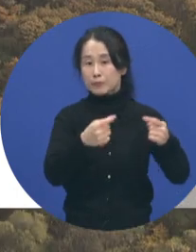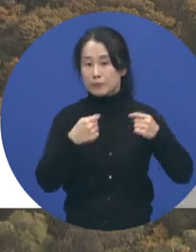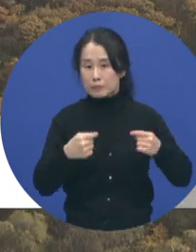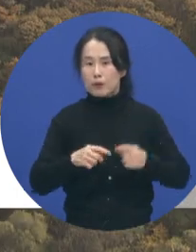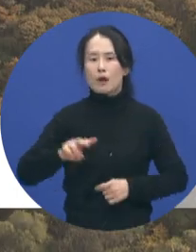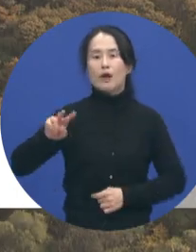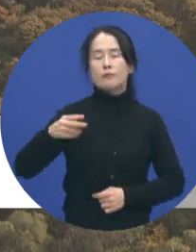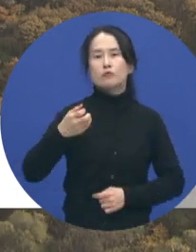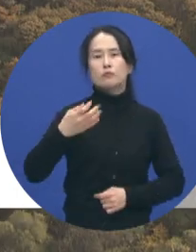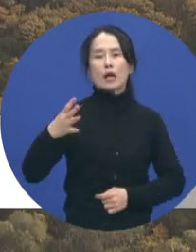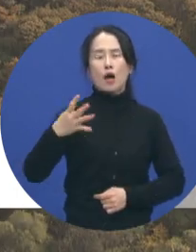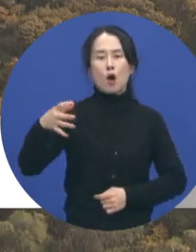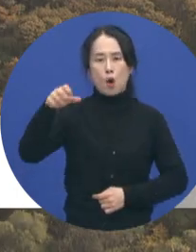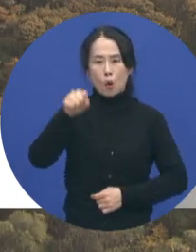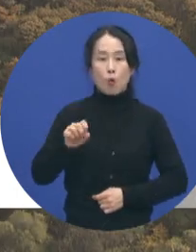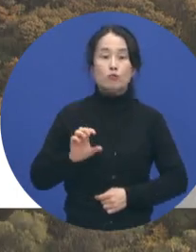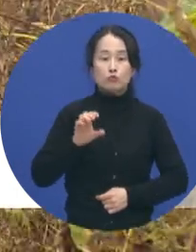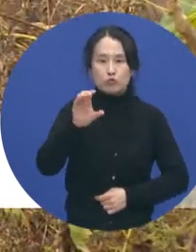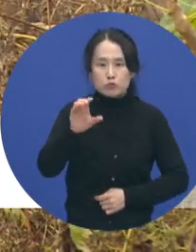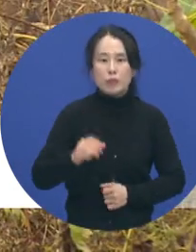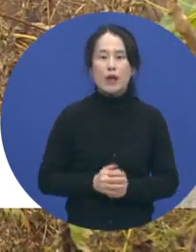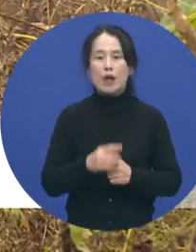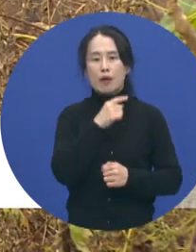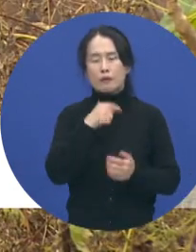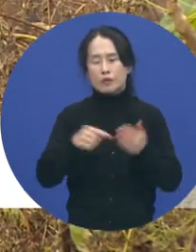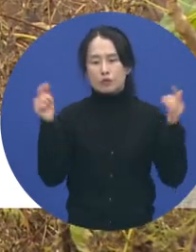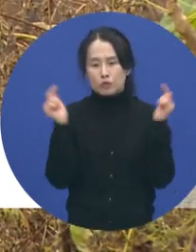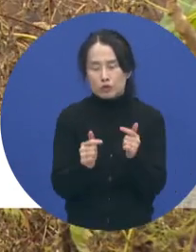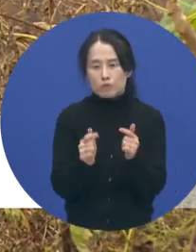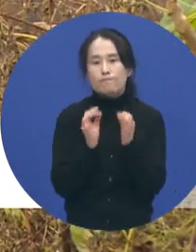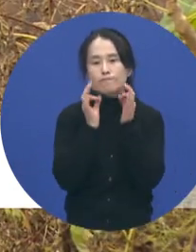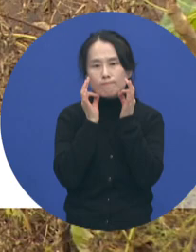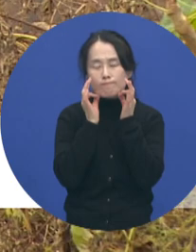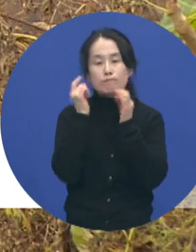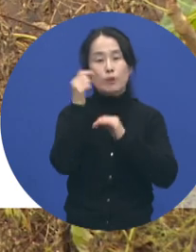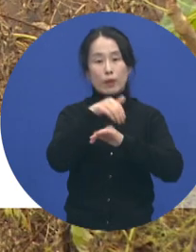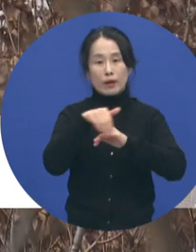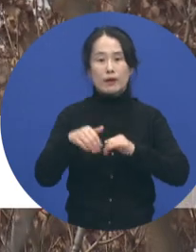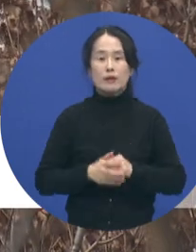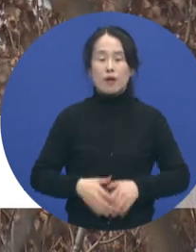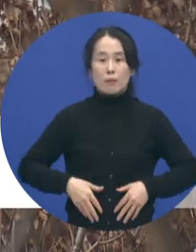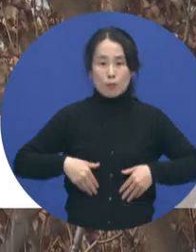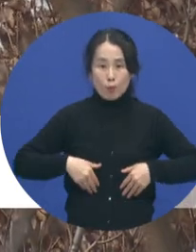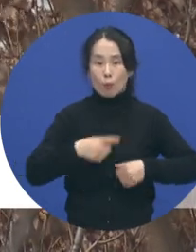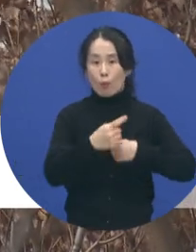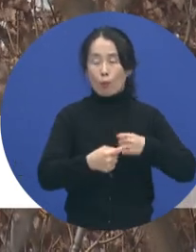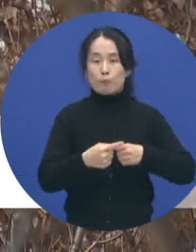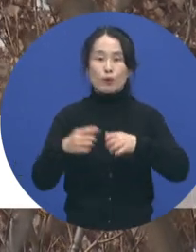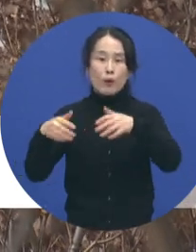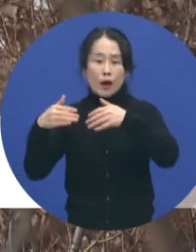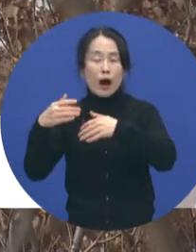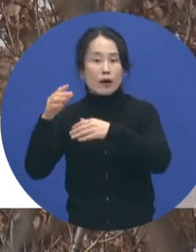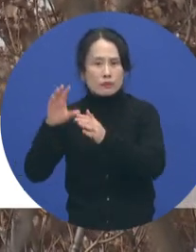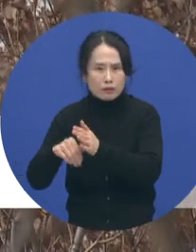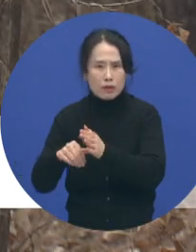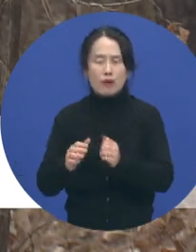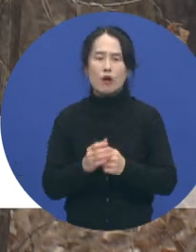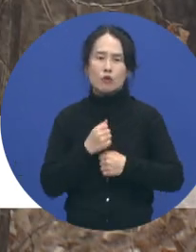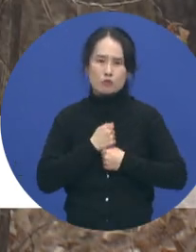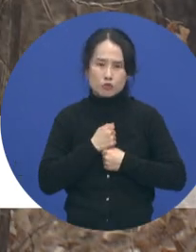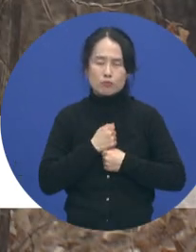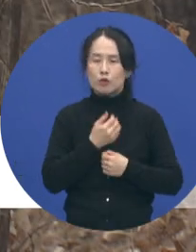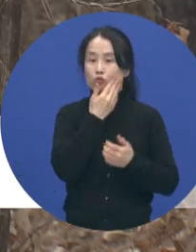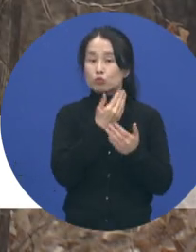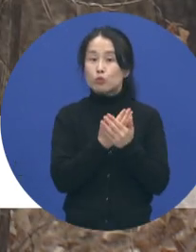등 총 294억 원을 투입해 불 예방과 피해 최소화에 나섭니다 또 봄철 가을철 산불 조심